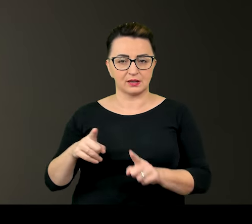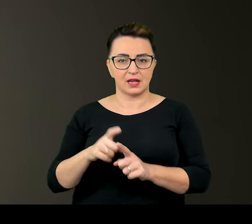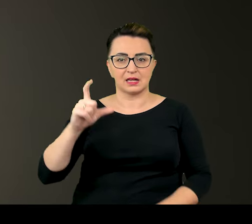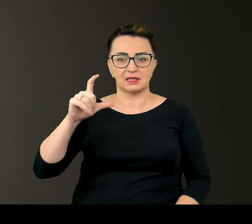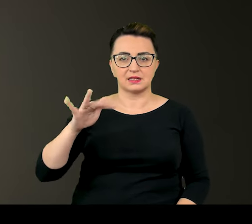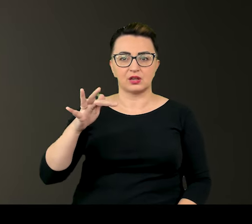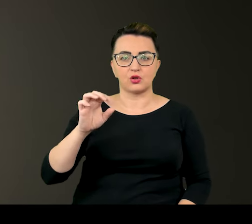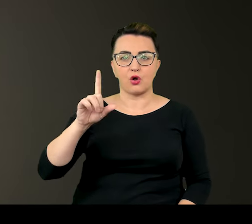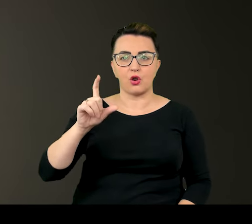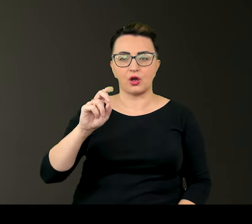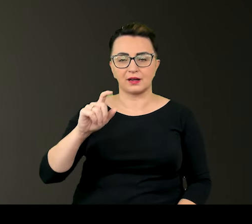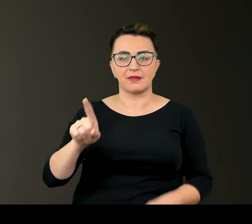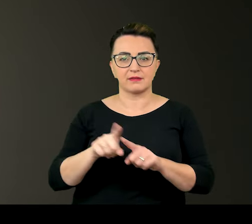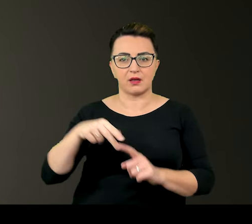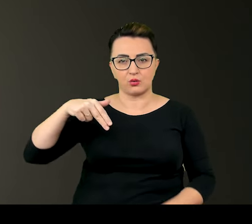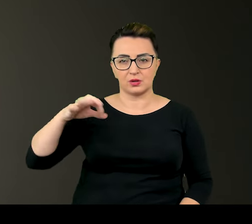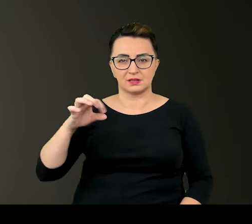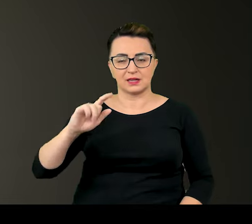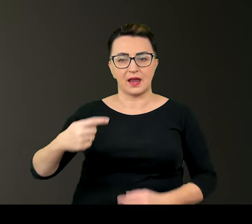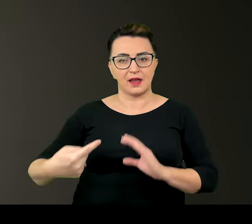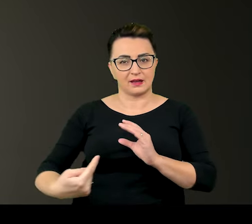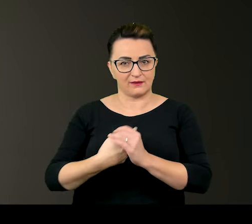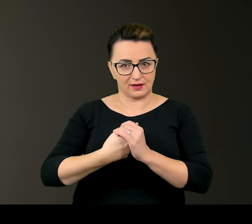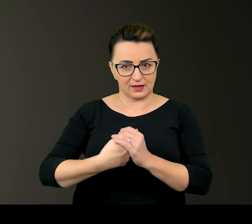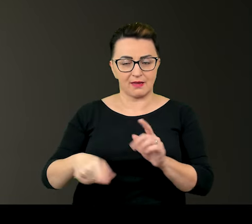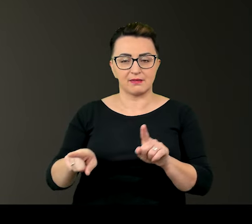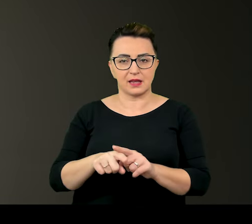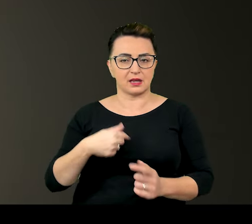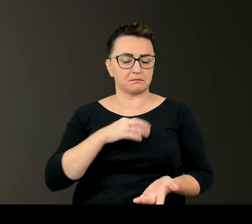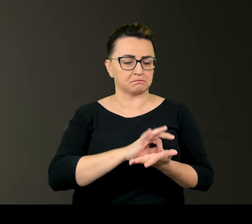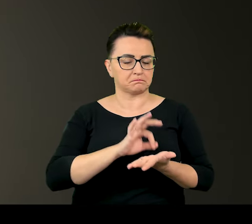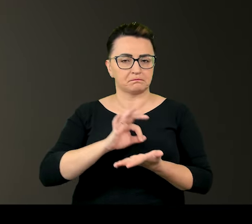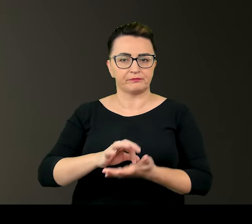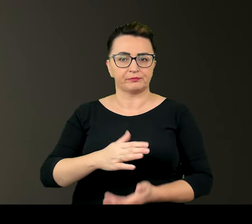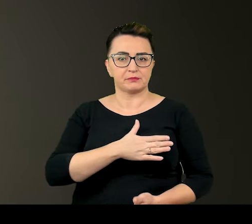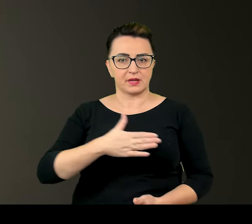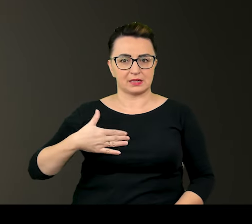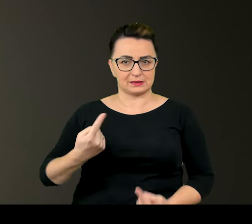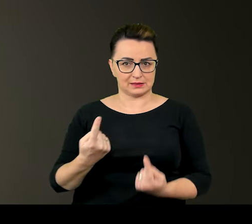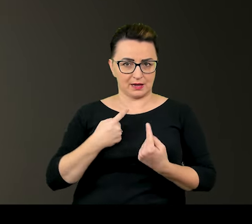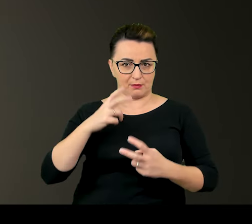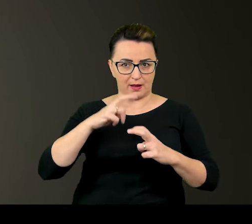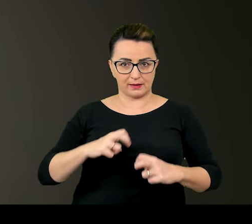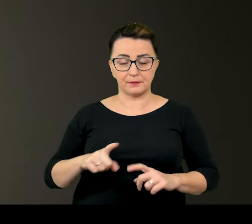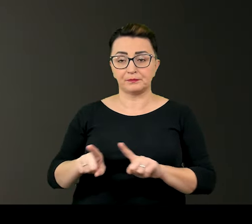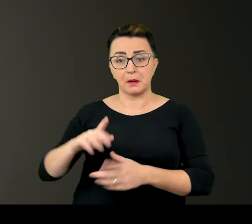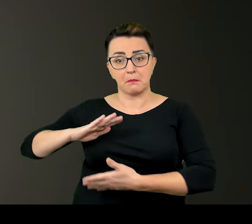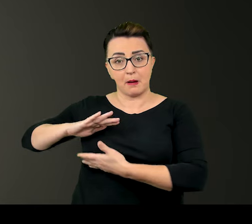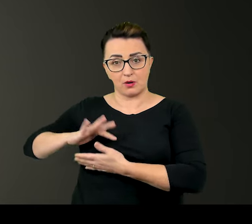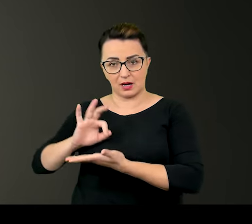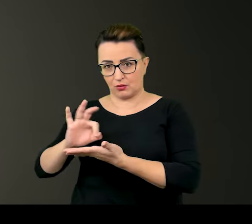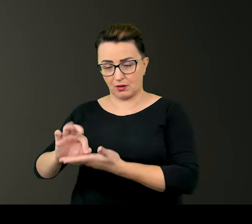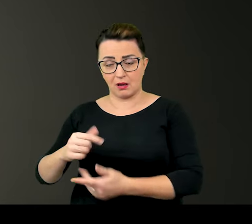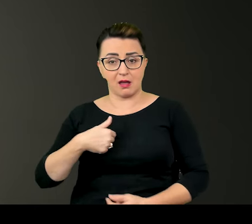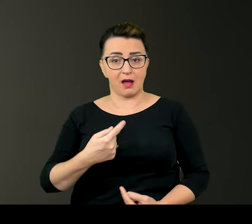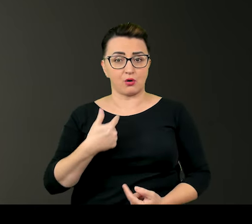USG transwaginalne. Robię regularnie samobadanie piersi. Robię regularnie mamografię. Robię